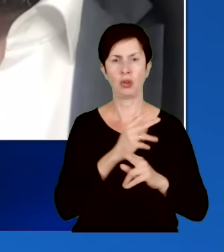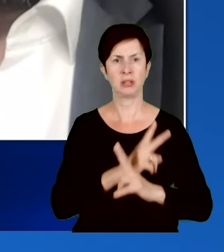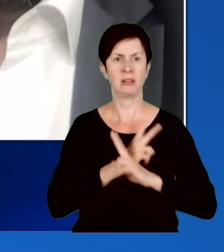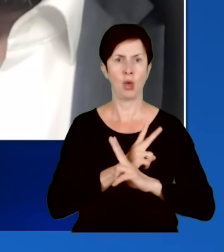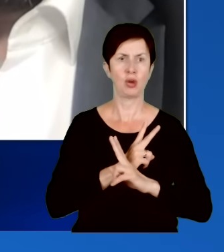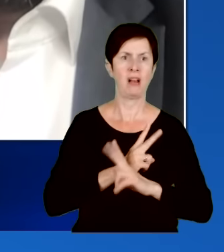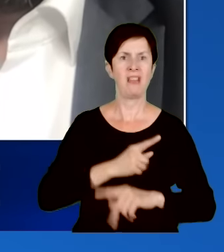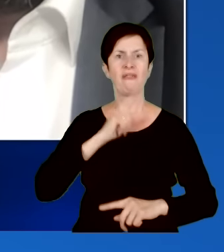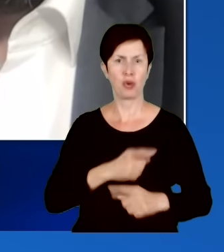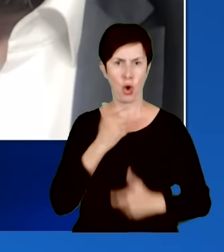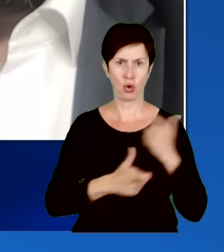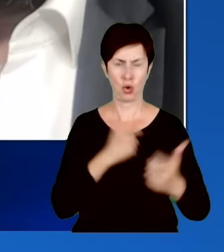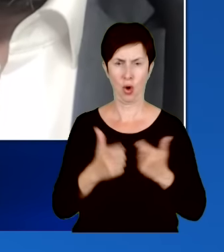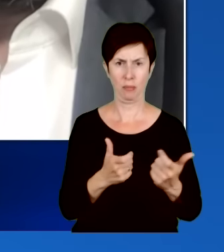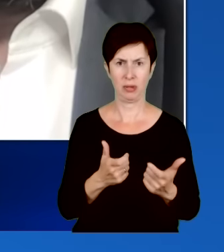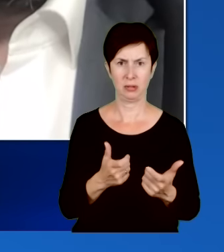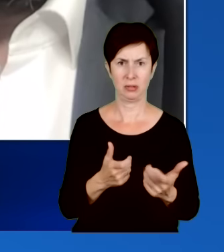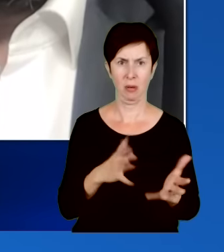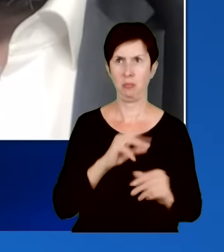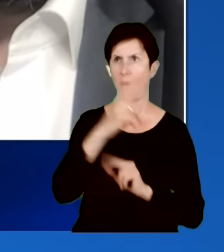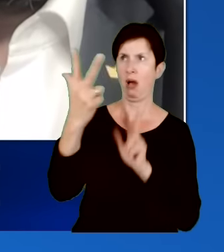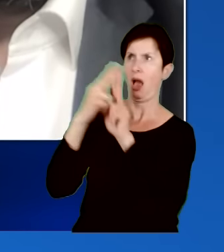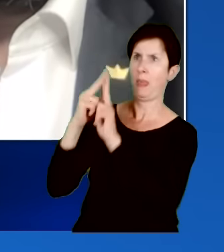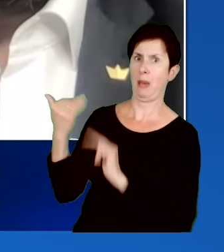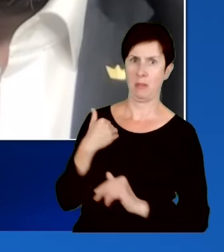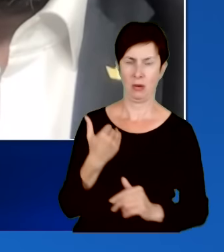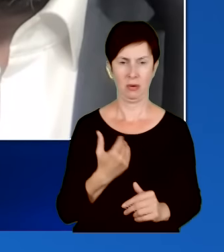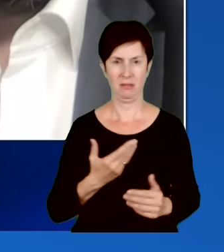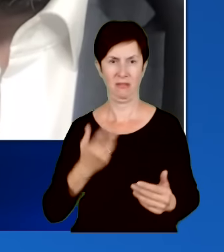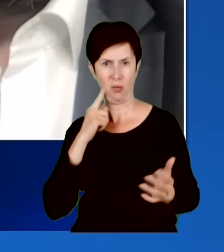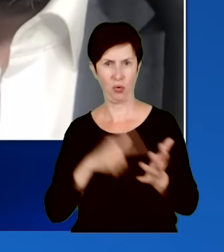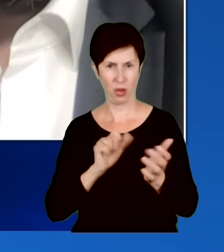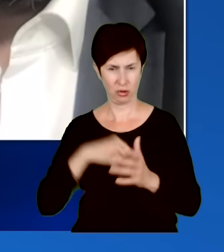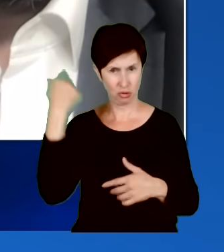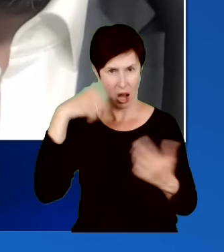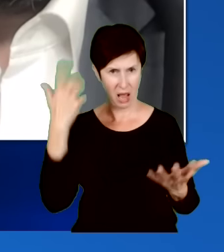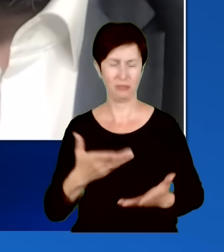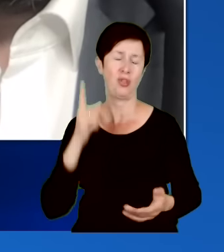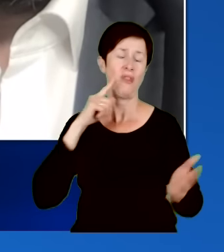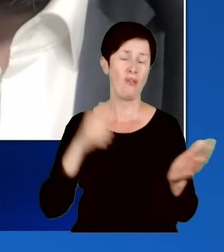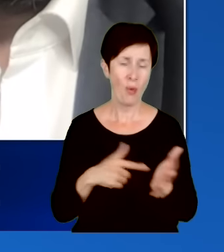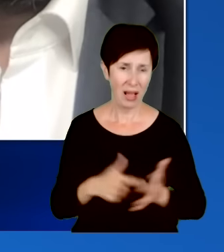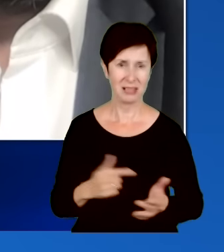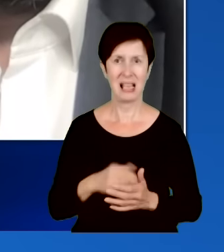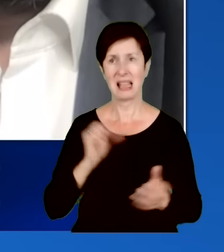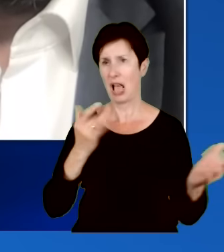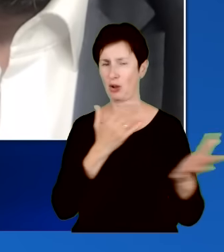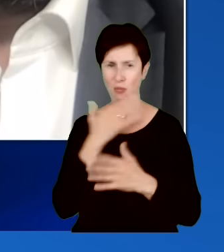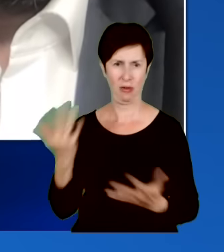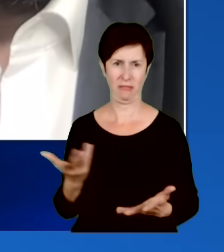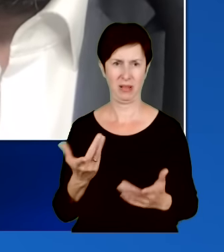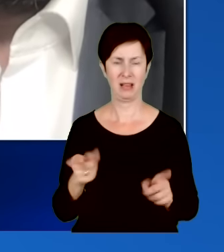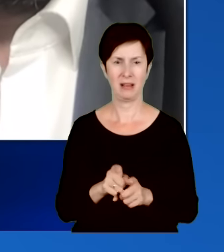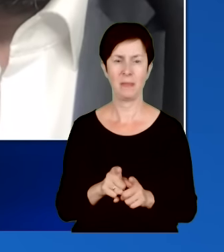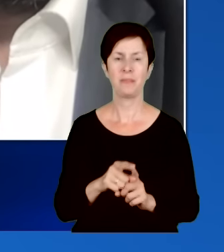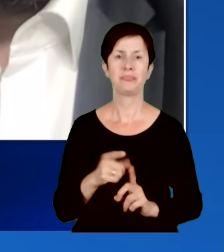wyroków taką samą więc taką samą bajką takim samym idiotyzmem o prześladowaniu sędziów była narracja o